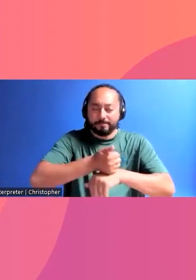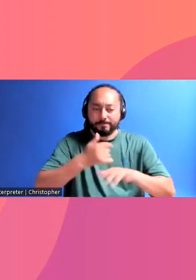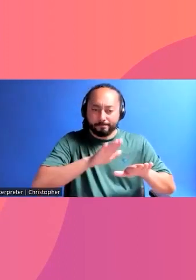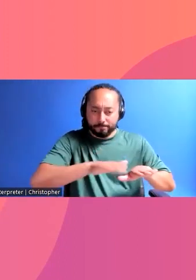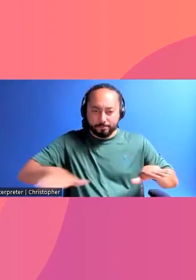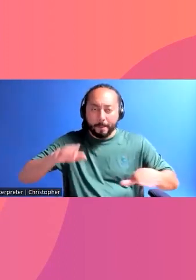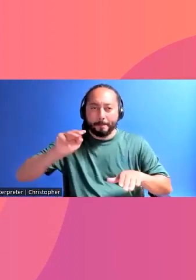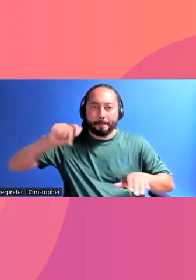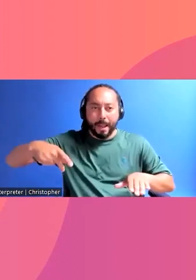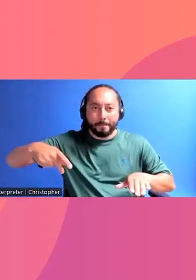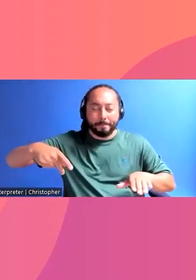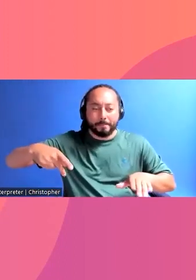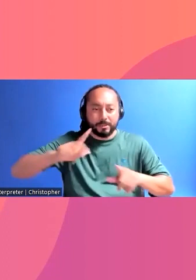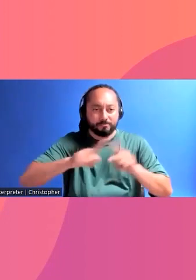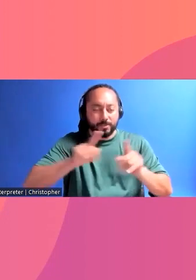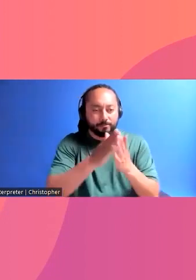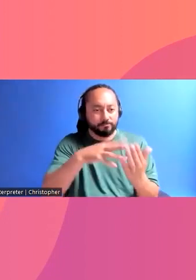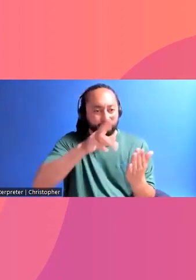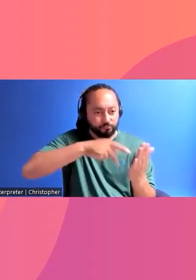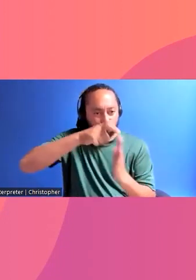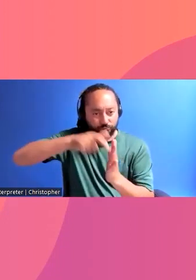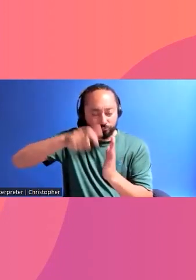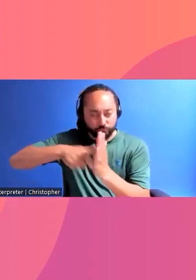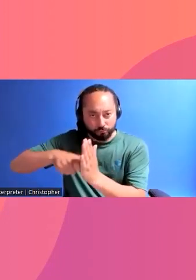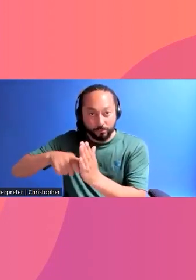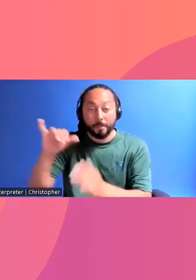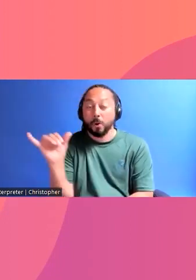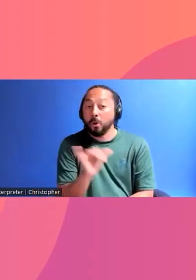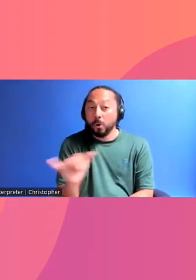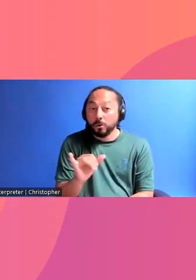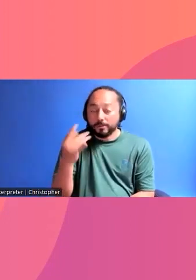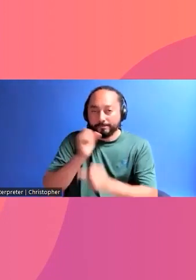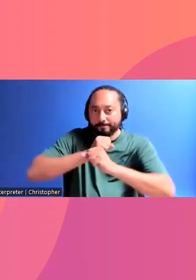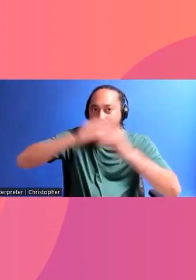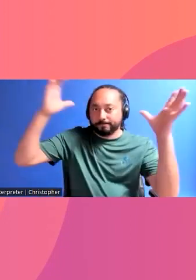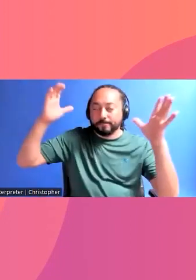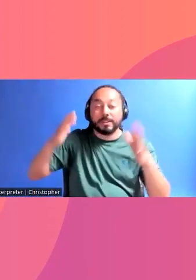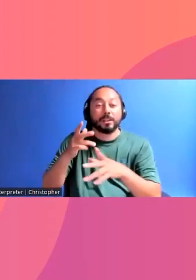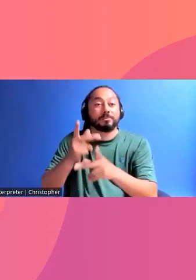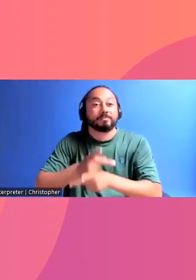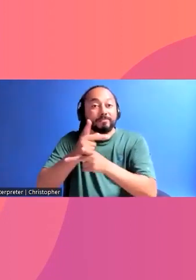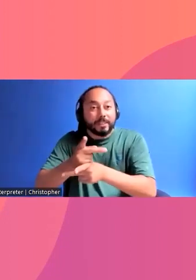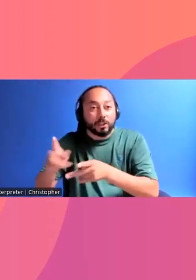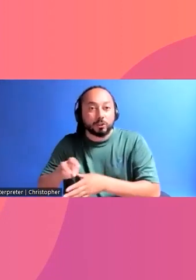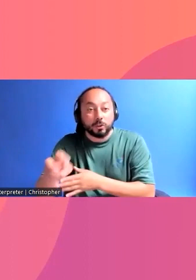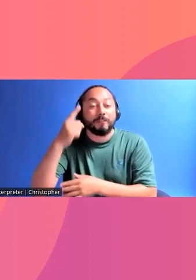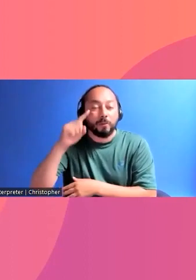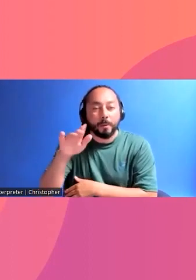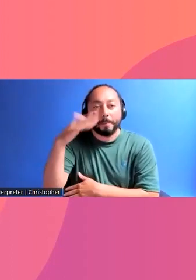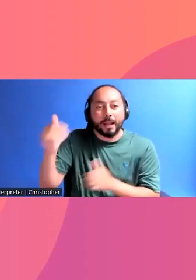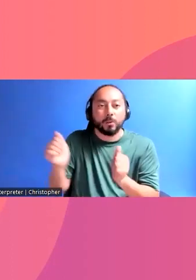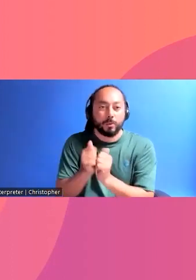une perspective critique et qui se concentre sur le parcours de cheminement clinique pour les personnes noires